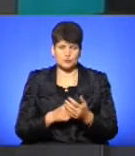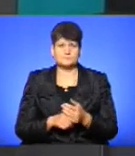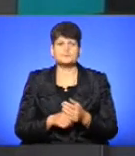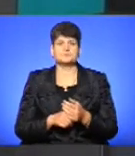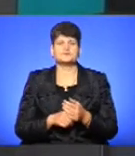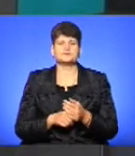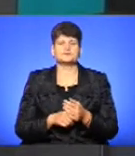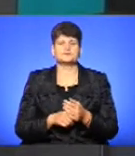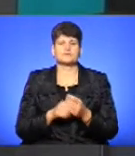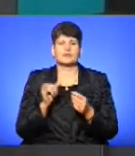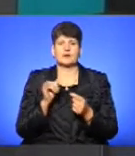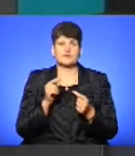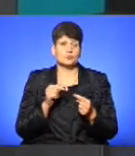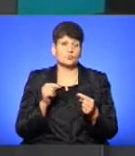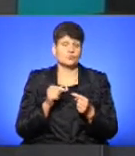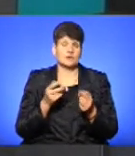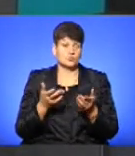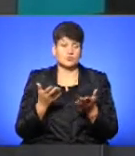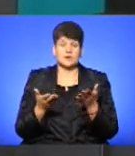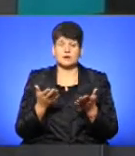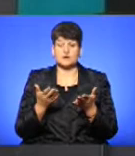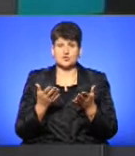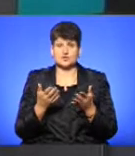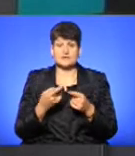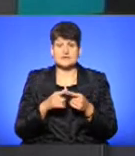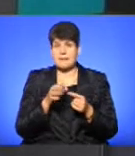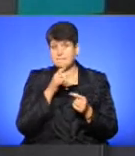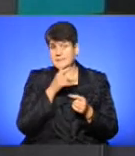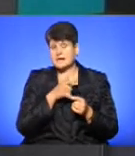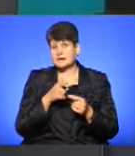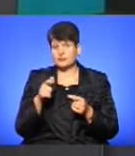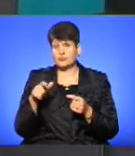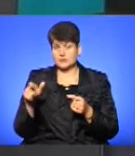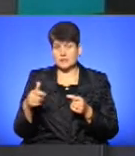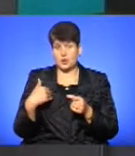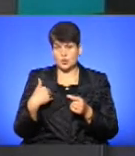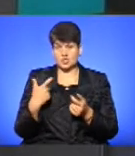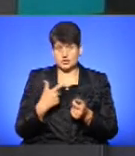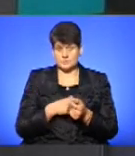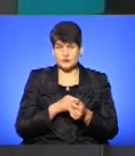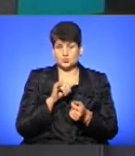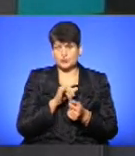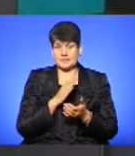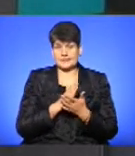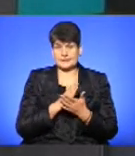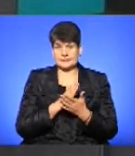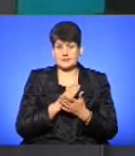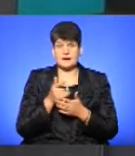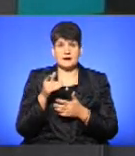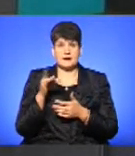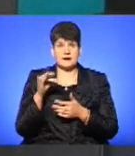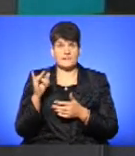І, відповідно, якщо на даний період у людини, яка хоче щепитися, у неї є гостре